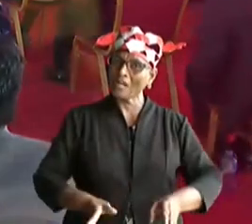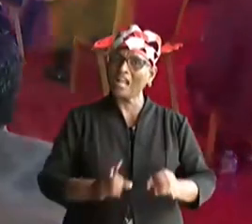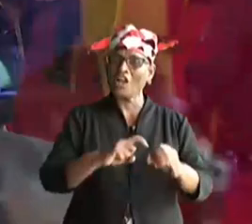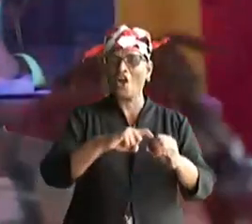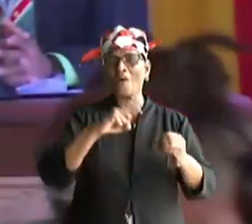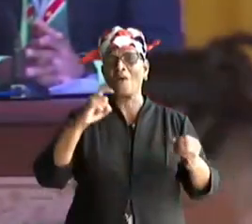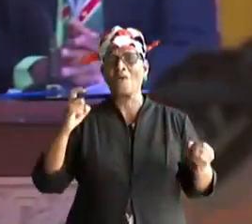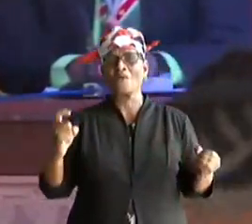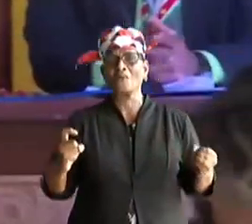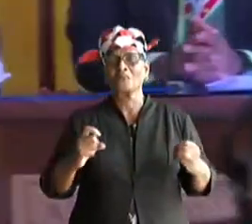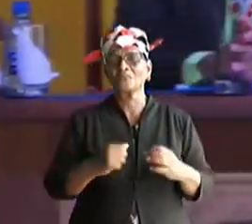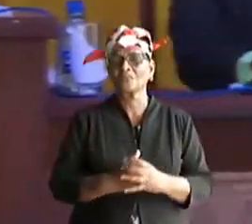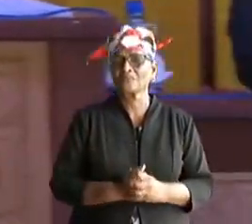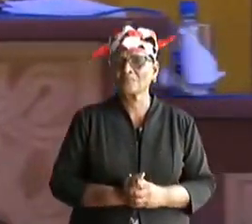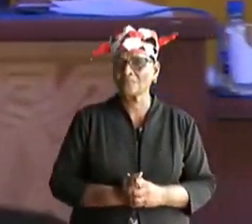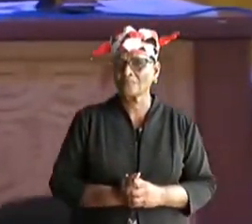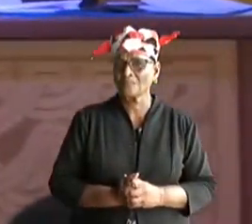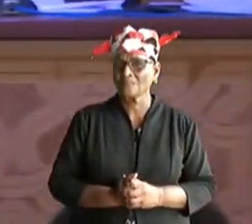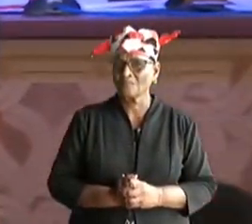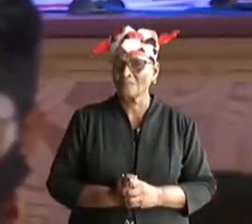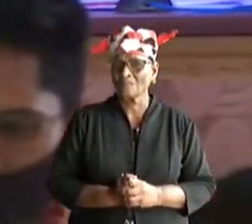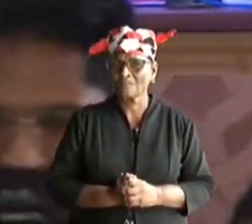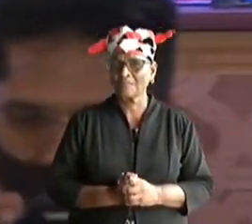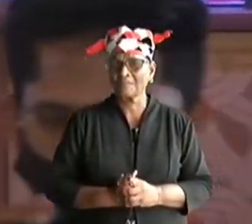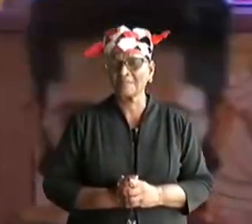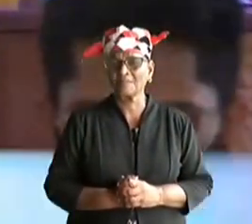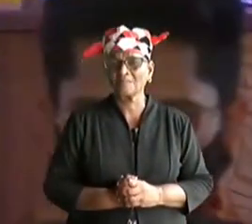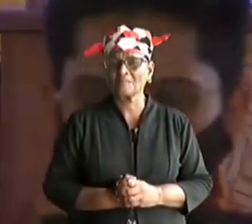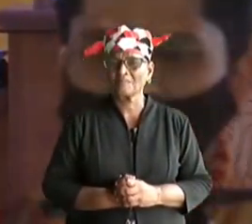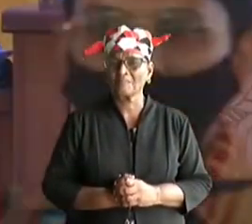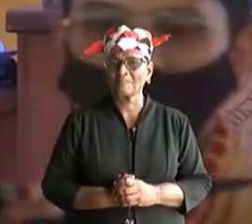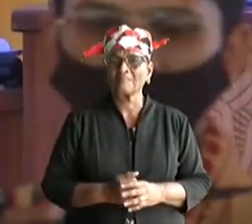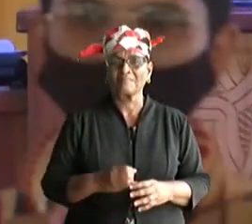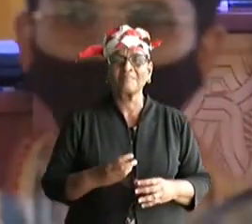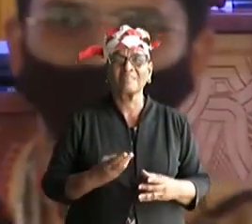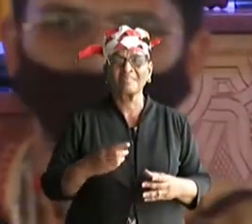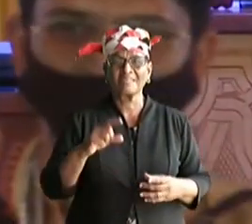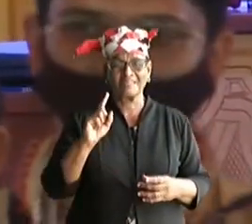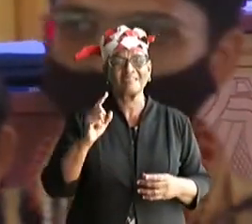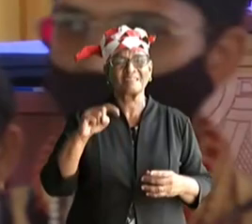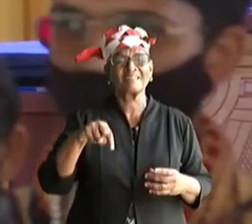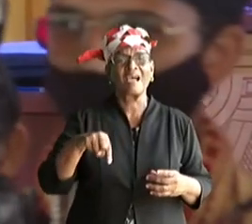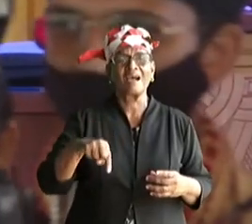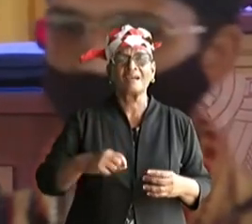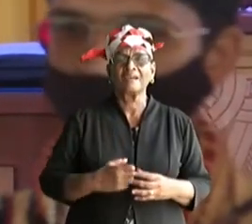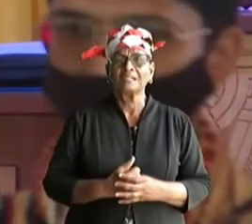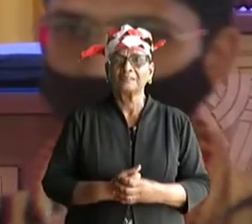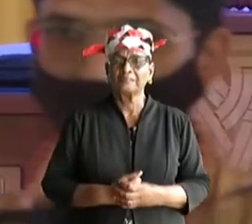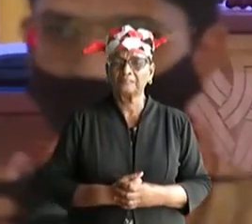na ondro yu mama